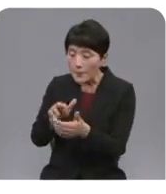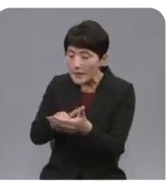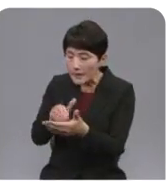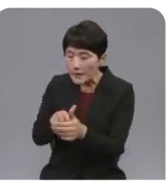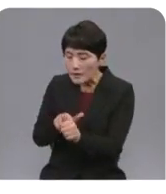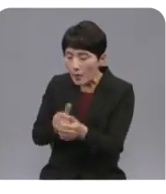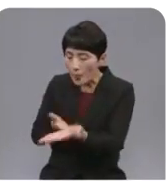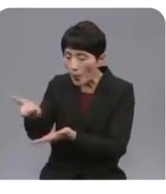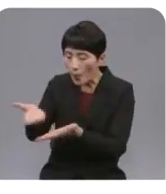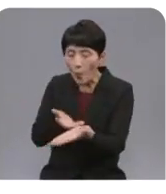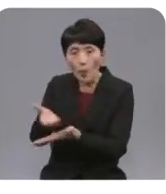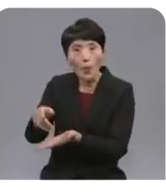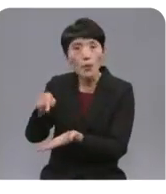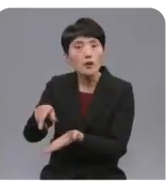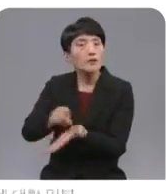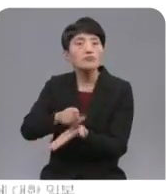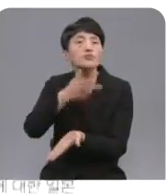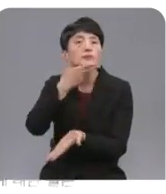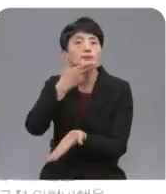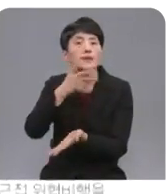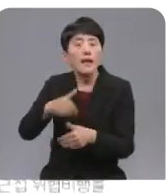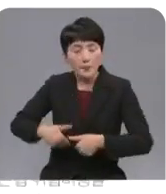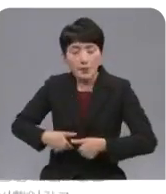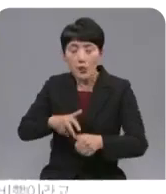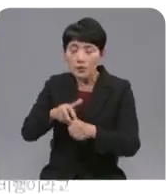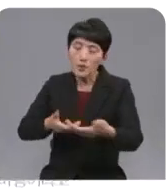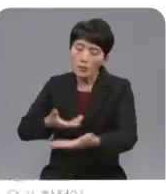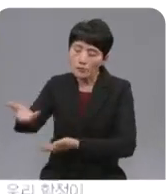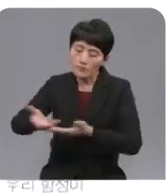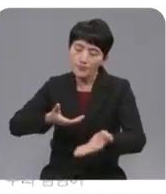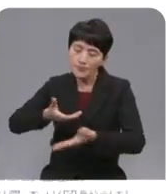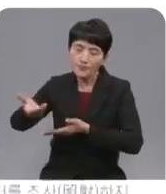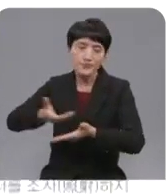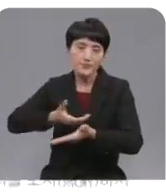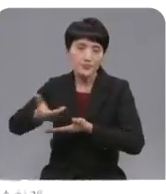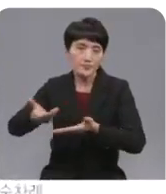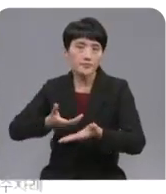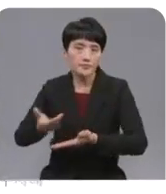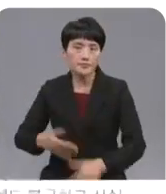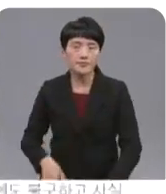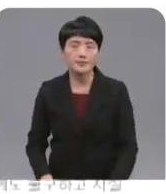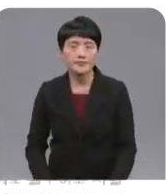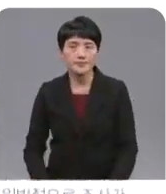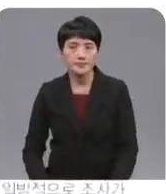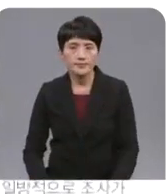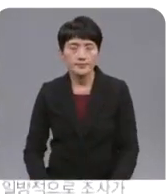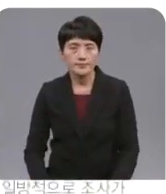进行必要的情报交流。2020年白皮书将日本称为邻国。